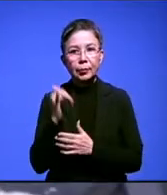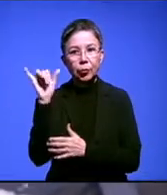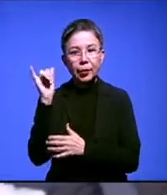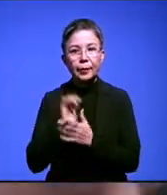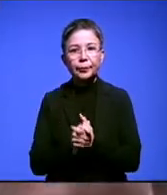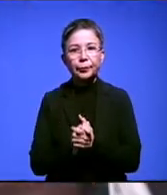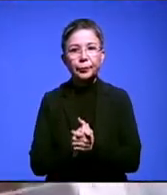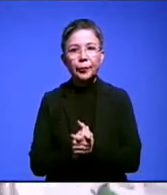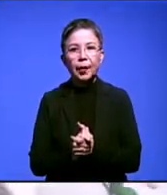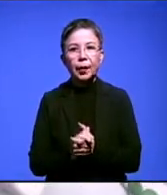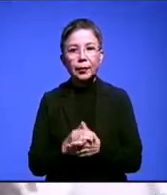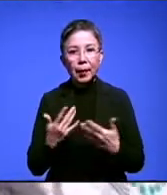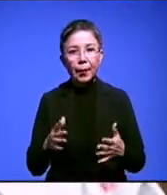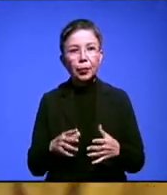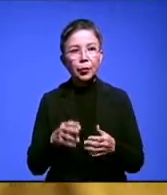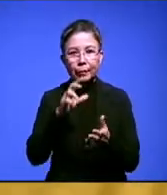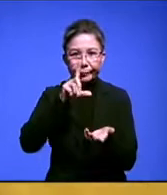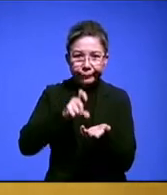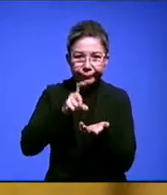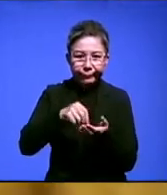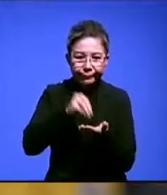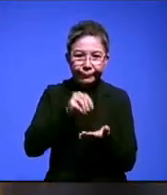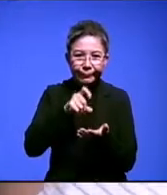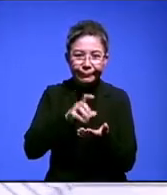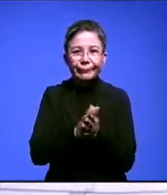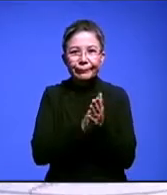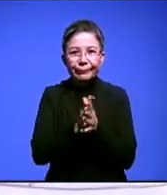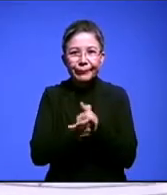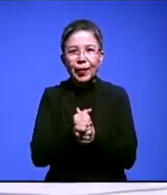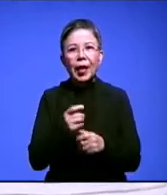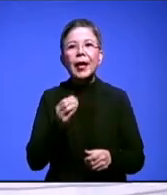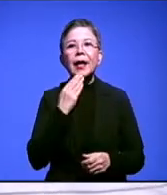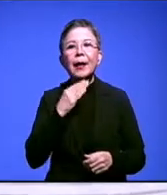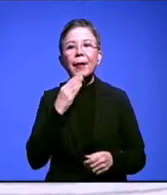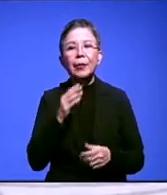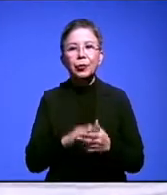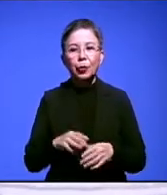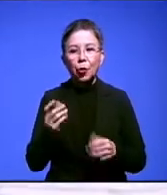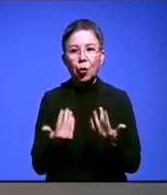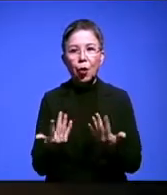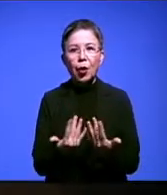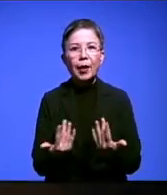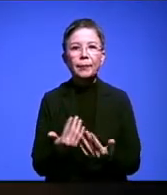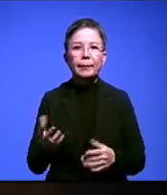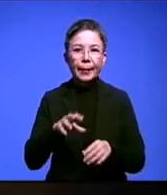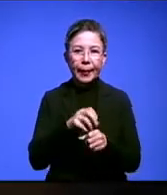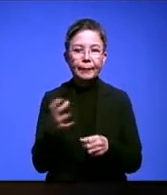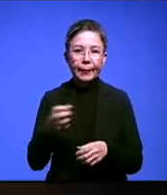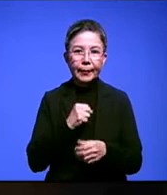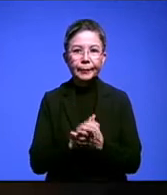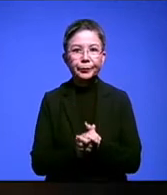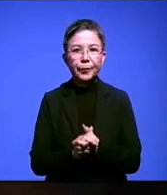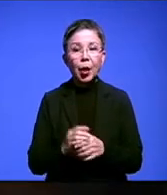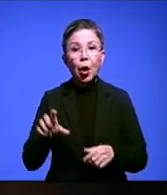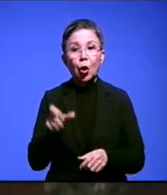Otoritas Bandara Adi Sucipto juga memasang hand sanitizer di sejumlah tempat strategis yang mudah diakses pengguna bandara. Di Kota